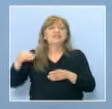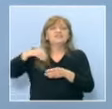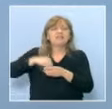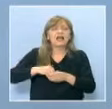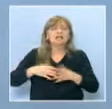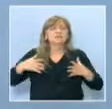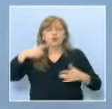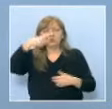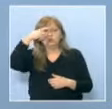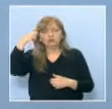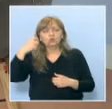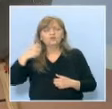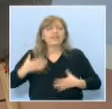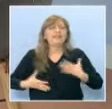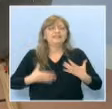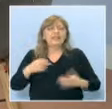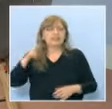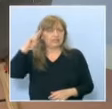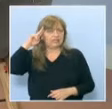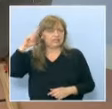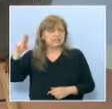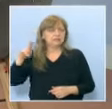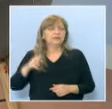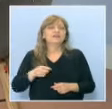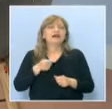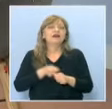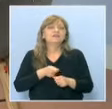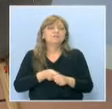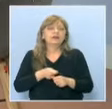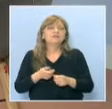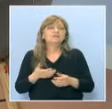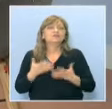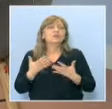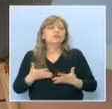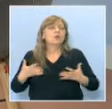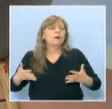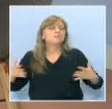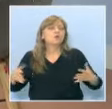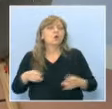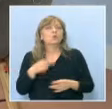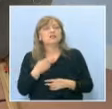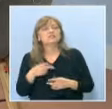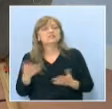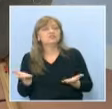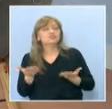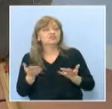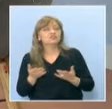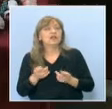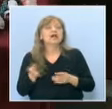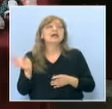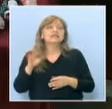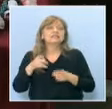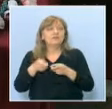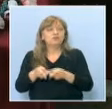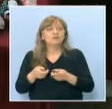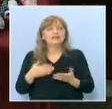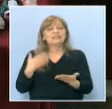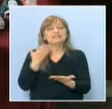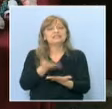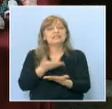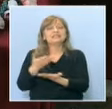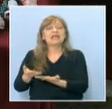труд, дисциплина в изработването на много отделни артикули, които след това се излагат на